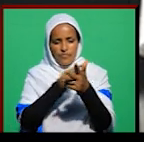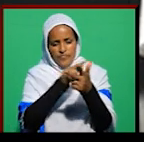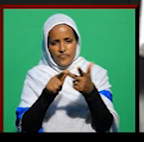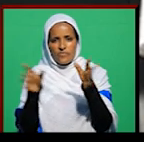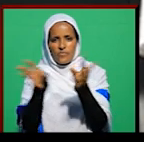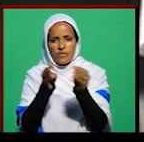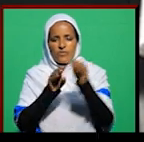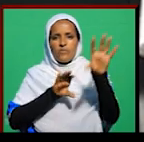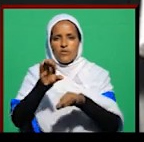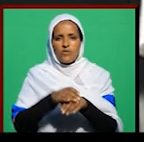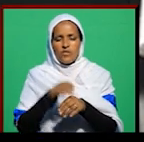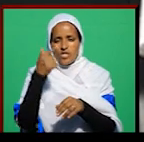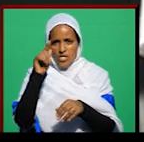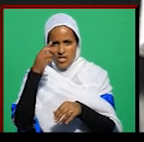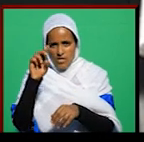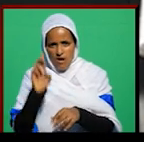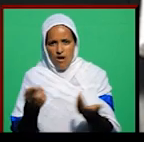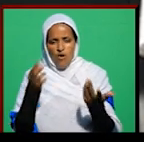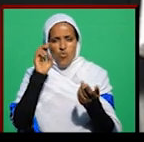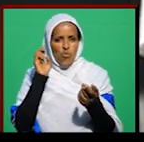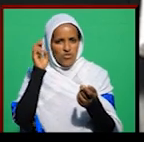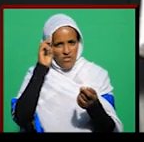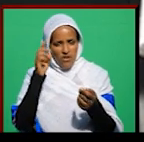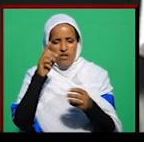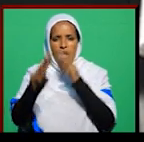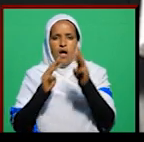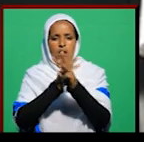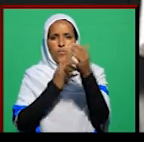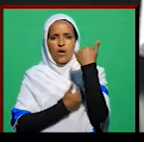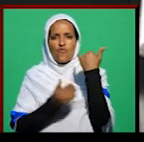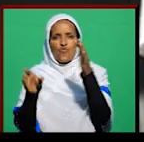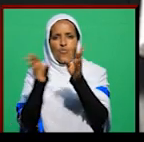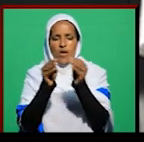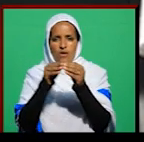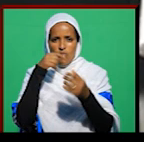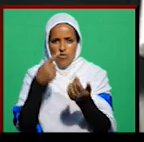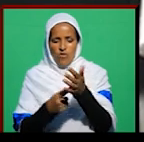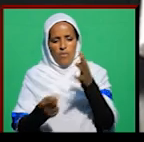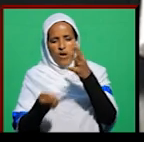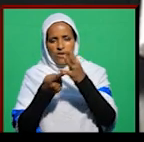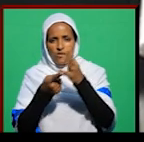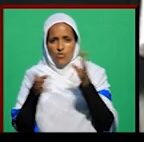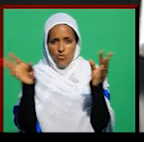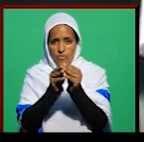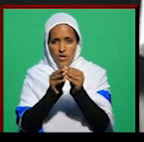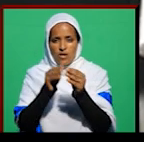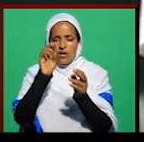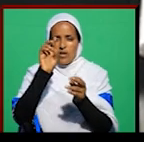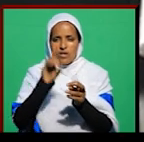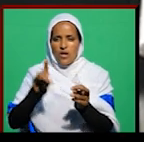አማካኝነት ሶስት ጉባኤ አካሂደዋል። ጉባኤ ኒቄያ፣ ጉባኤ ቁስጥንጥንያ፣ ጉባኤ ኤፌሶን፣ ዓለም አቀፍ ጉባኤዎች ተብሎ የሚታወቁት ማለት ነው። እና በአራተኛው